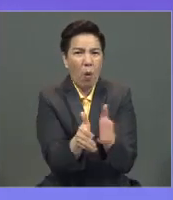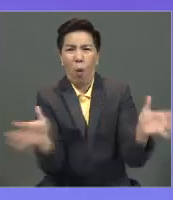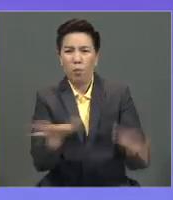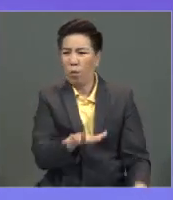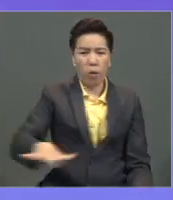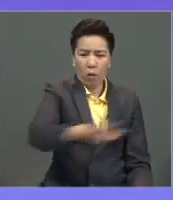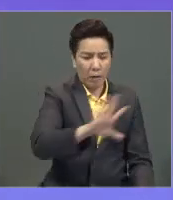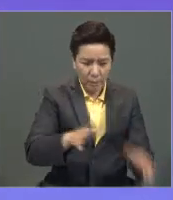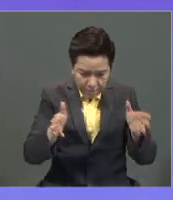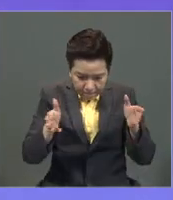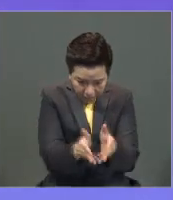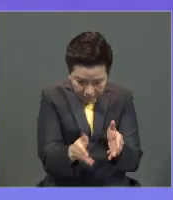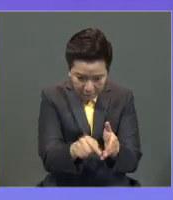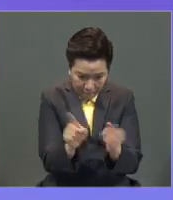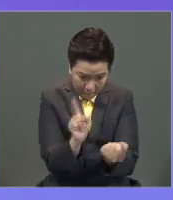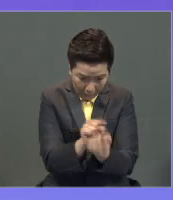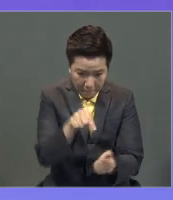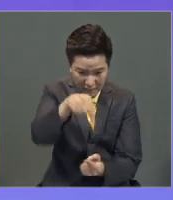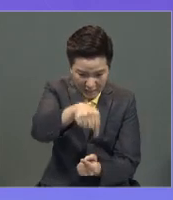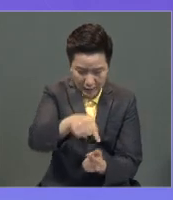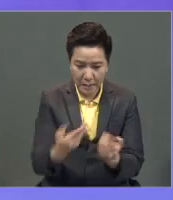คนนะคะแต่ว่าทั้งหมดก็ยังมีผู้ที่เดินทางกลับมาจากต่างประเทศแล้วก็อยู่ในสถานที่ดูแลของภาครัฐหรือว่าเศษคนทันทีนะคะแต่ว่าการแถลงเมื่อสักครู่นี้เนี่ยนอกจากตัวเลขจำนวนผู้ติดเชื้อรายใหม่คุณหมอท่านโฆษกศปภมีการพูดถึงระยองโมเดลกับระยองโมเดลก็คือถ้าย้อนไปก่อนหน้านี้ตอนที่เกิดเหตุทหารอียิปต์ที่เข้ามาแล้วก็เดินออกไปตามที่ต่างๆรอข่าวนี้ออกมาคนรู้สถานที่กิจการกิจกรรมต่างๆในพื้นที่จังหวัดระยองโรงเรียนจะปิดหมดนะคะปิดหมดนี้เนี่ยเขาก็มีการบอกว่าเดี๋ยวต่อไปนี้จะต้องมาพูดคุยกันและมาประชุมกันต่อไปถ้ามีจังหวัดอื่นๆเกิดกรณีแบบนี้ขึ้นครับก็จะต้องมีการมาประชุมกันน่าจะเป็นการสั่งปิดเฉพาะพื้นที่ที่เป็นความเสี่ยงคือจำกัดเรื่องให้เห็นช้าตอบมาเรียนจากCaseเดิมว่ากรณีที่พบแล้วเกิดความวิตกกังวลขึ้นมาจนปิดทั้งหมดแนะนาคดที่คุณหมอบอกว่าเราจะต้องอยู่กับมันอีกนานเพราะฉะนั้นอาจจะเกิดการแพร่ระบาดในระดับที่ยอมรับได้บ้างเพราะจะ